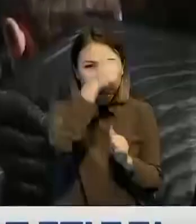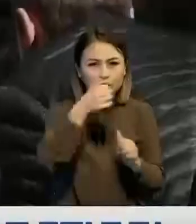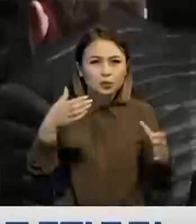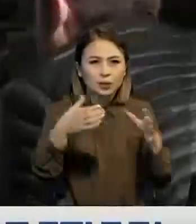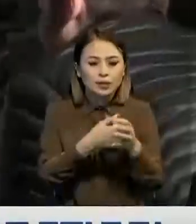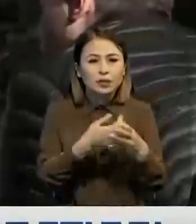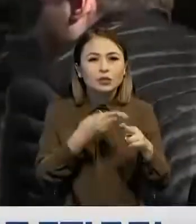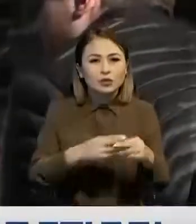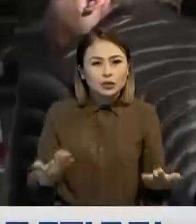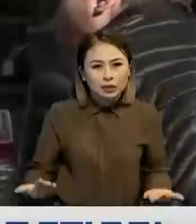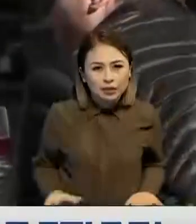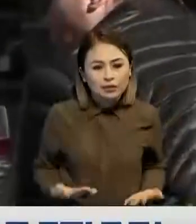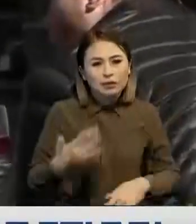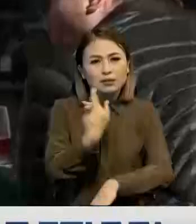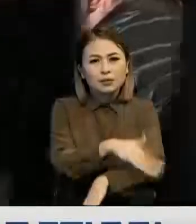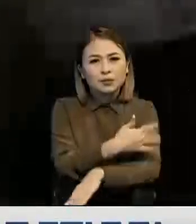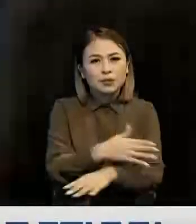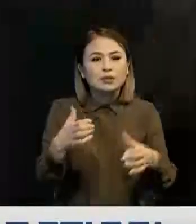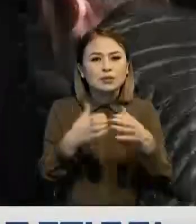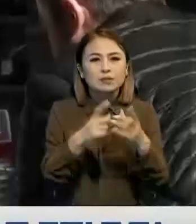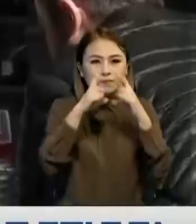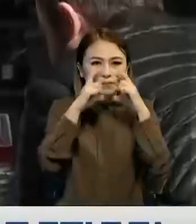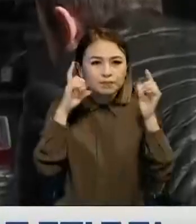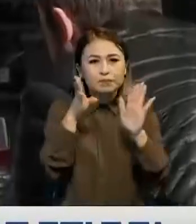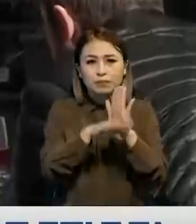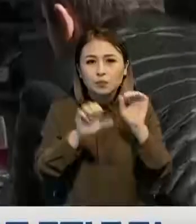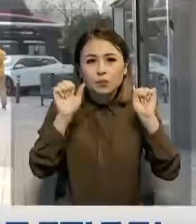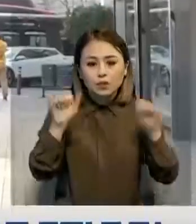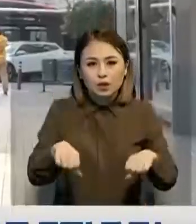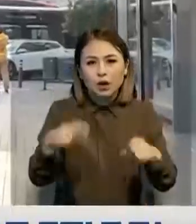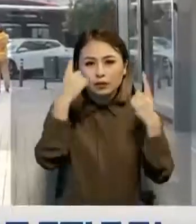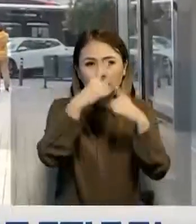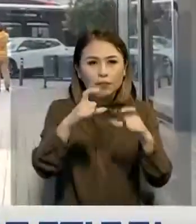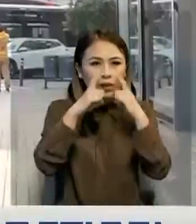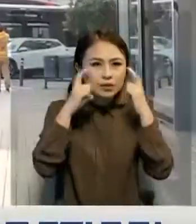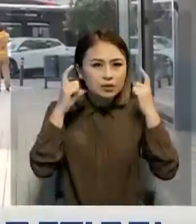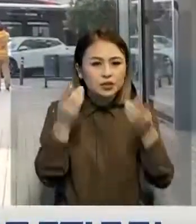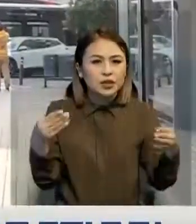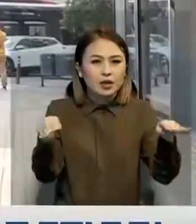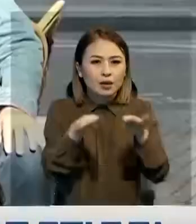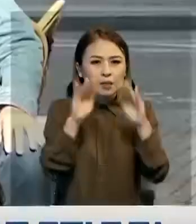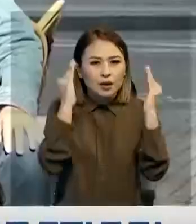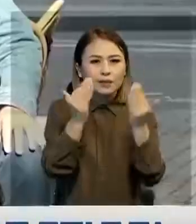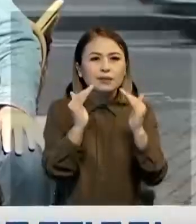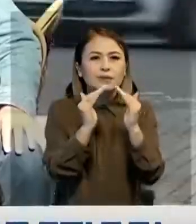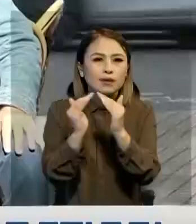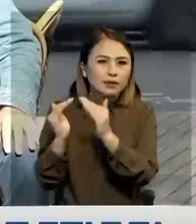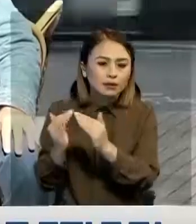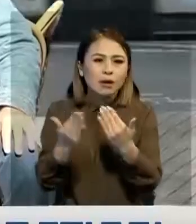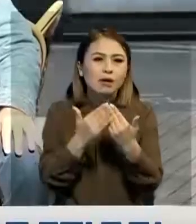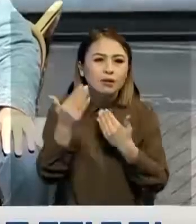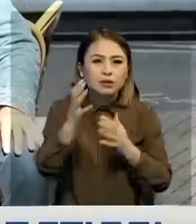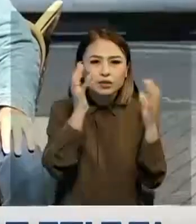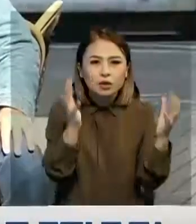заңды күшінде болған. Енді тұрғындар далада бетпердесі жүре алады. Сарапшылардың айтуынша масканы жабық ғимарат ішінде және